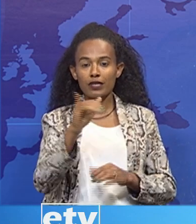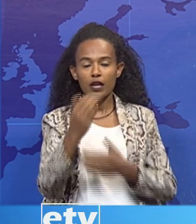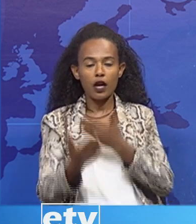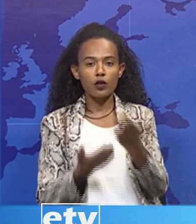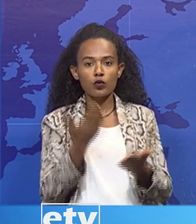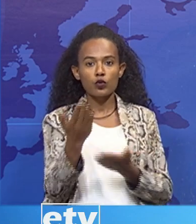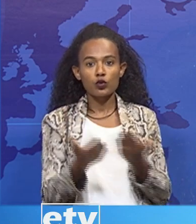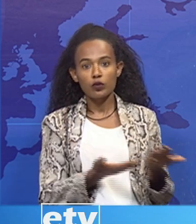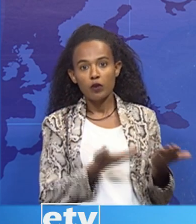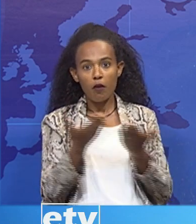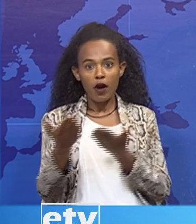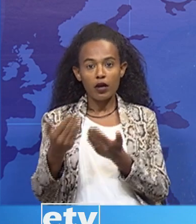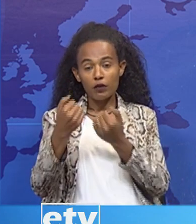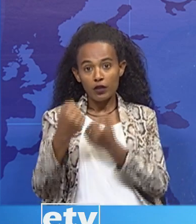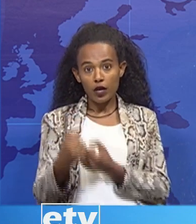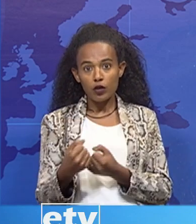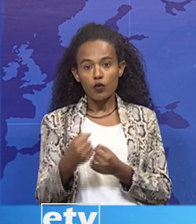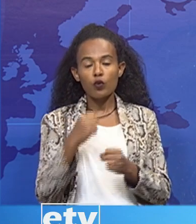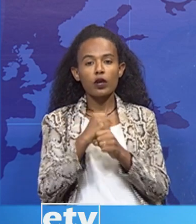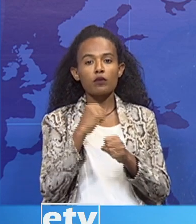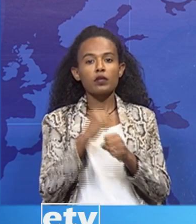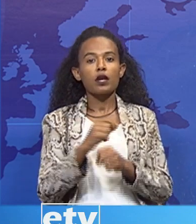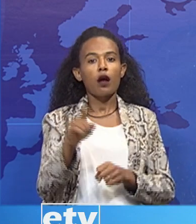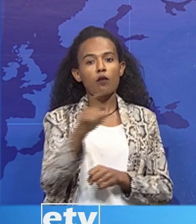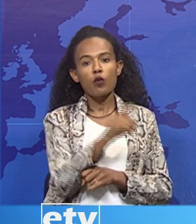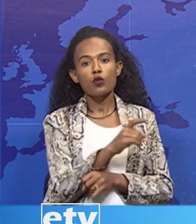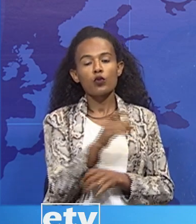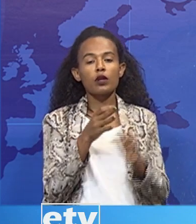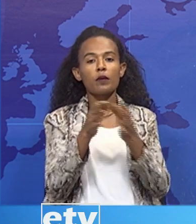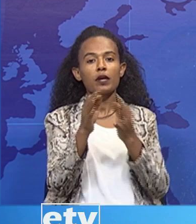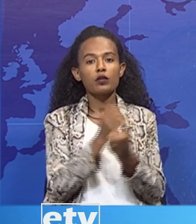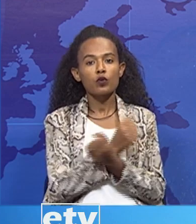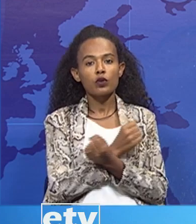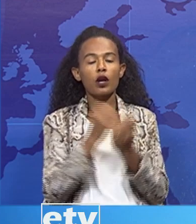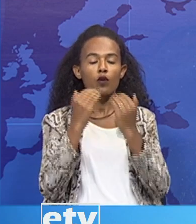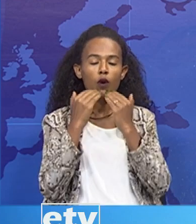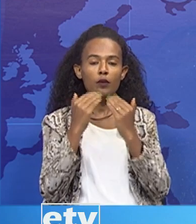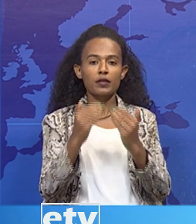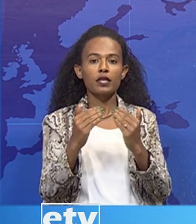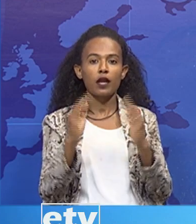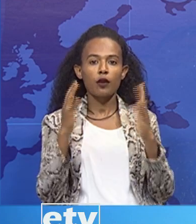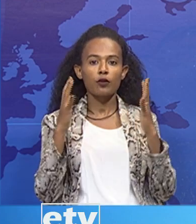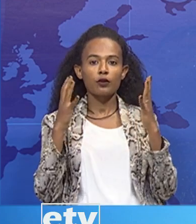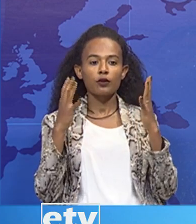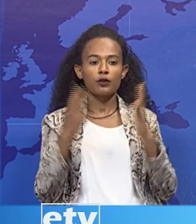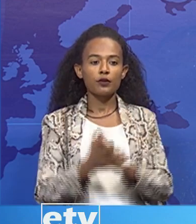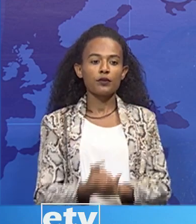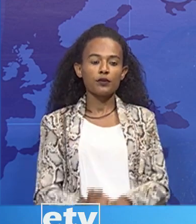አገልግሎቶችን ለማቅረብ ጠንክሮ የሚሰራ መሆኑን ለመግለጽ ወዳለሁ። አመሰግናለሁ።